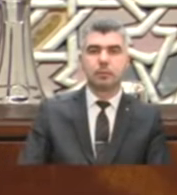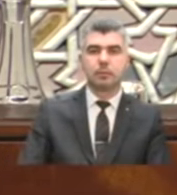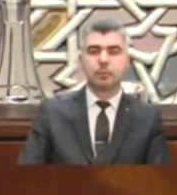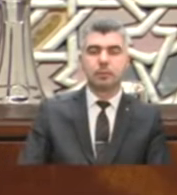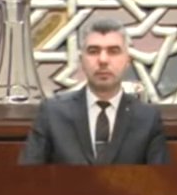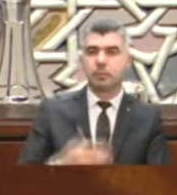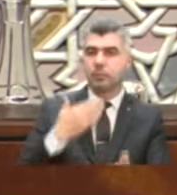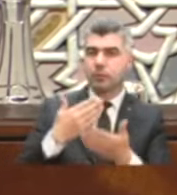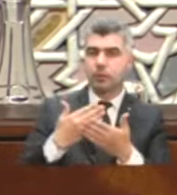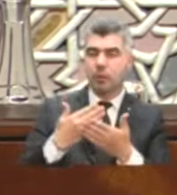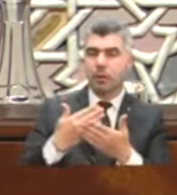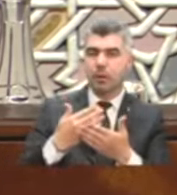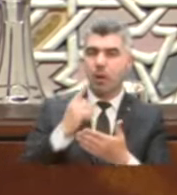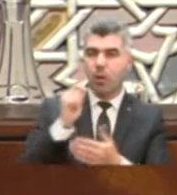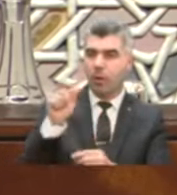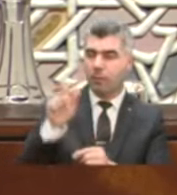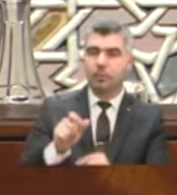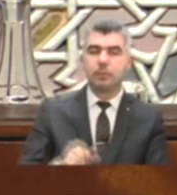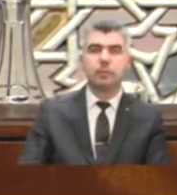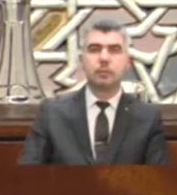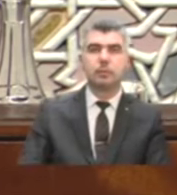شكرا السيد النائب المحترم.